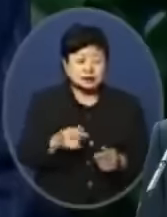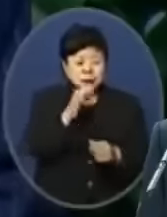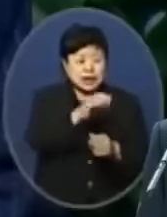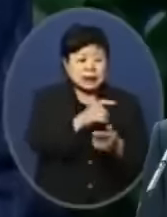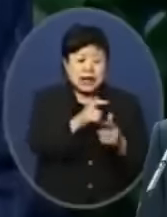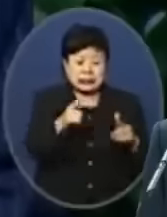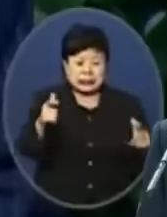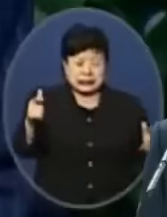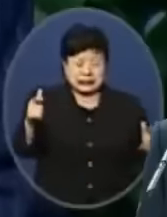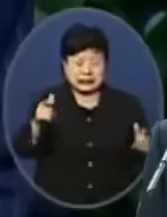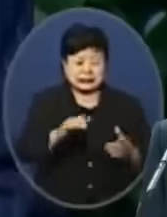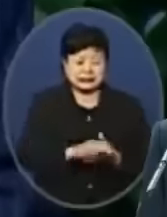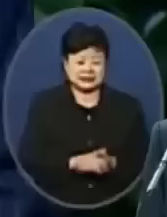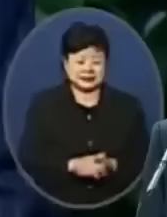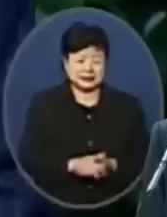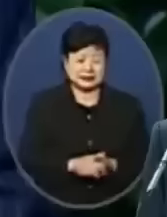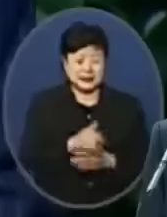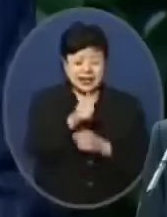것도 아니고